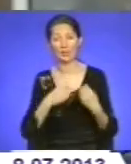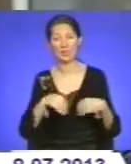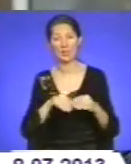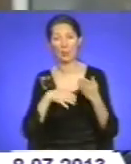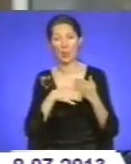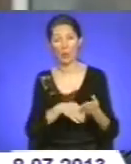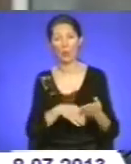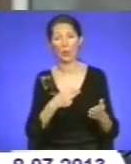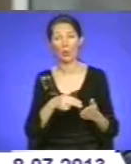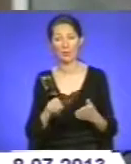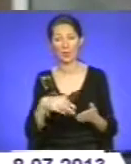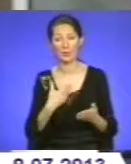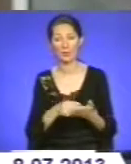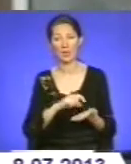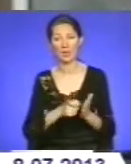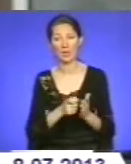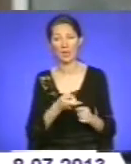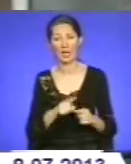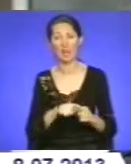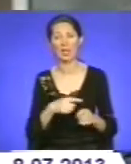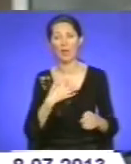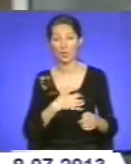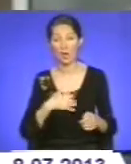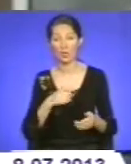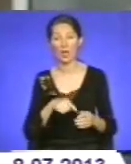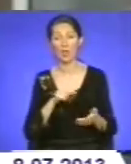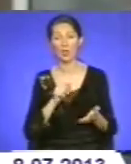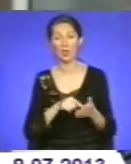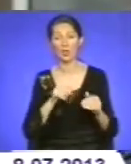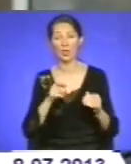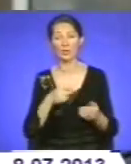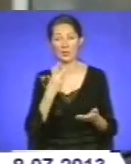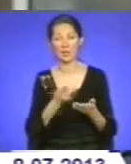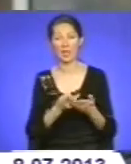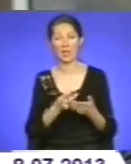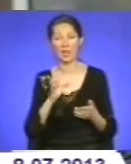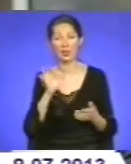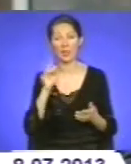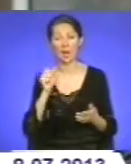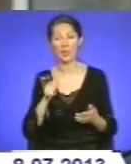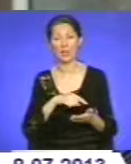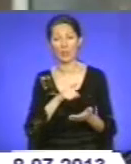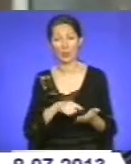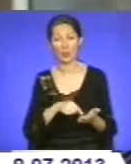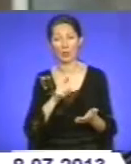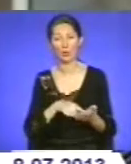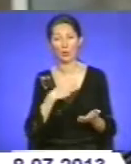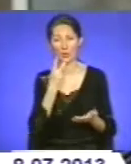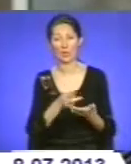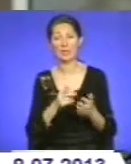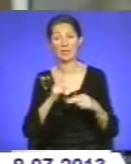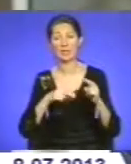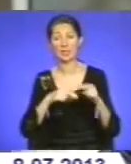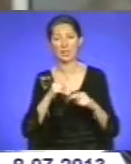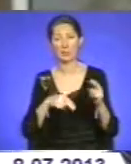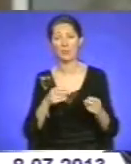Це важливо і з точки зору вирішення соціального питання, це дуже важливо з точки зору розвитку будівництва. Звісно, що одне місце в будівництві